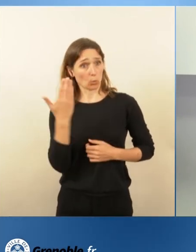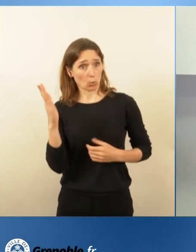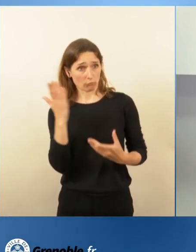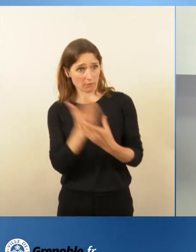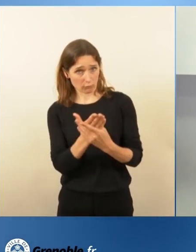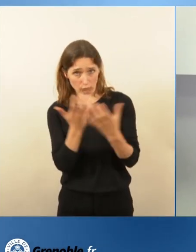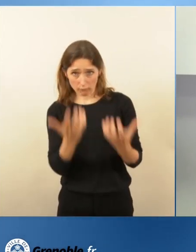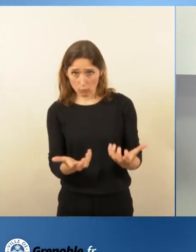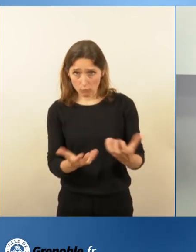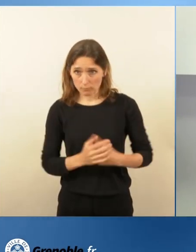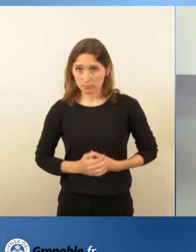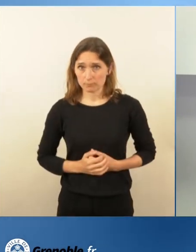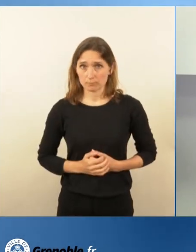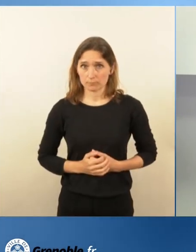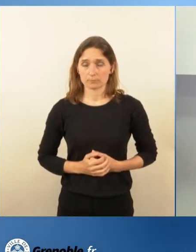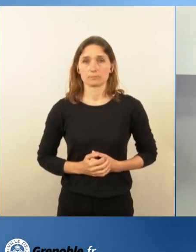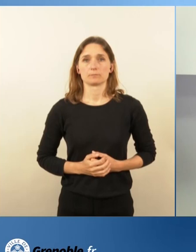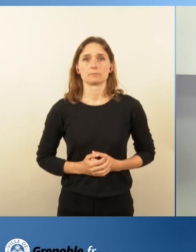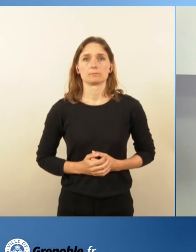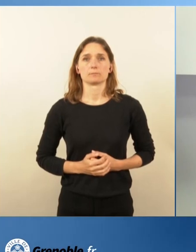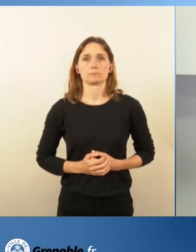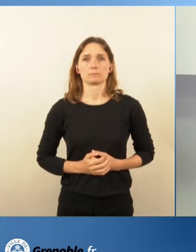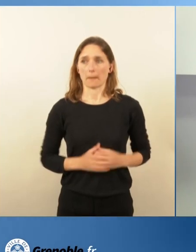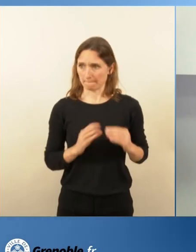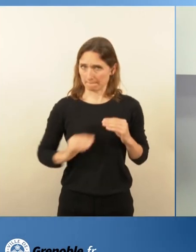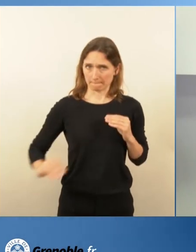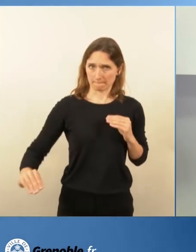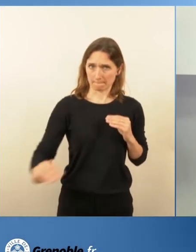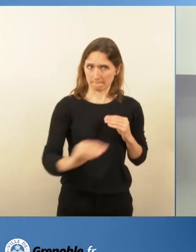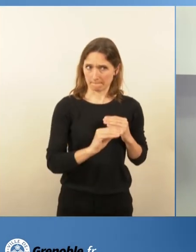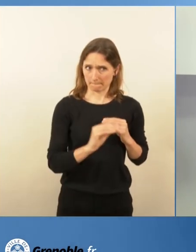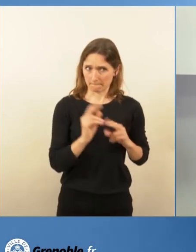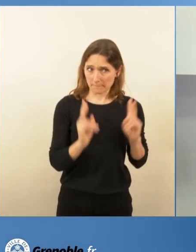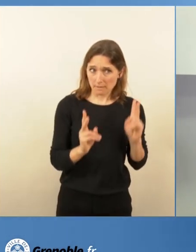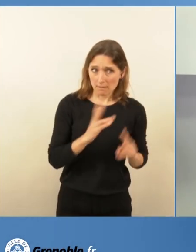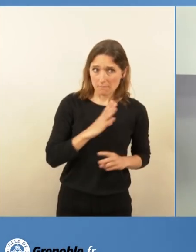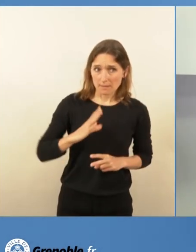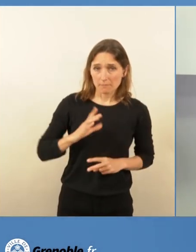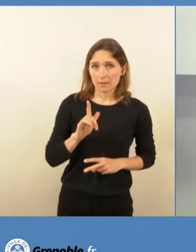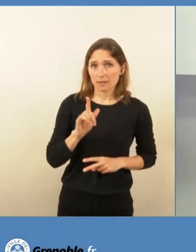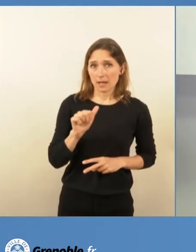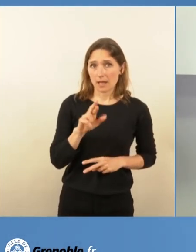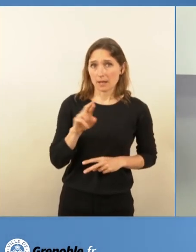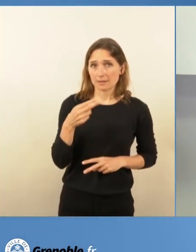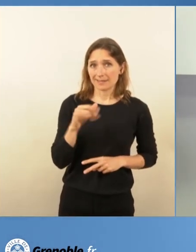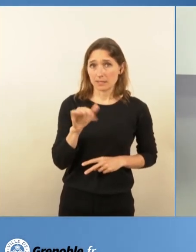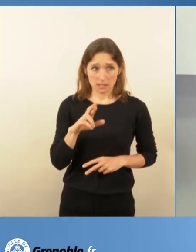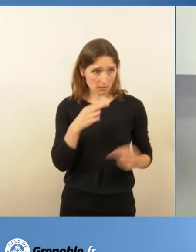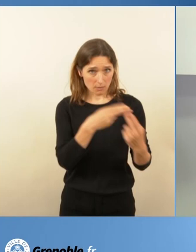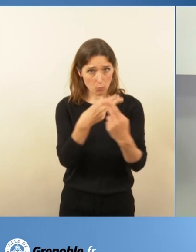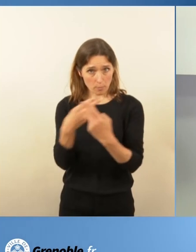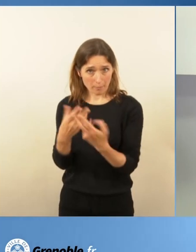de parole non peut-être madame Garnier un petit tour d'horizon